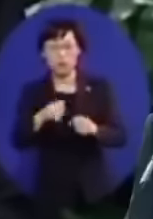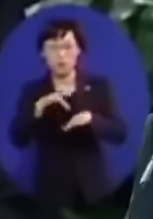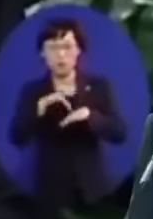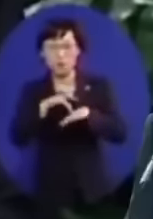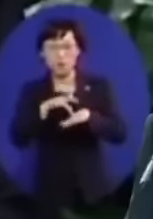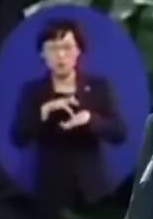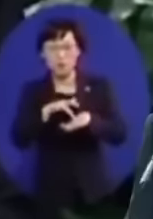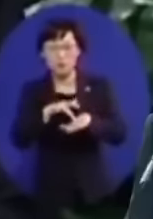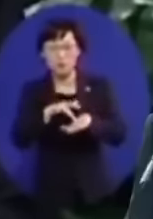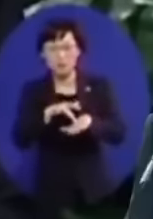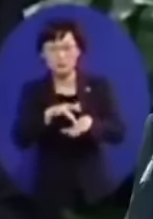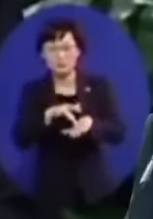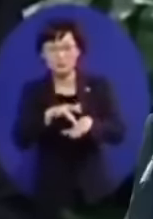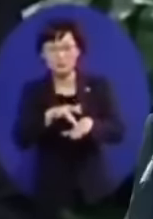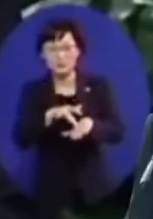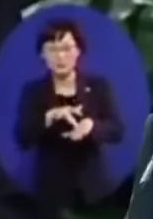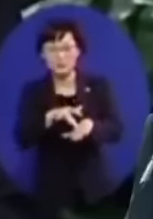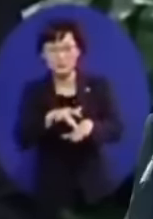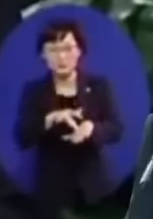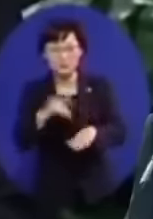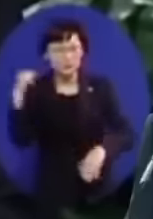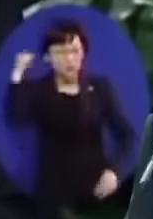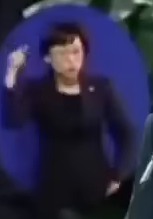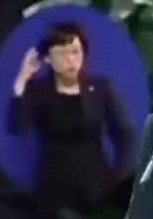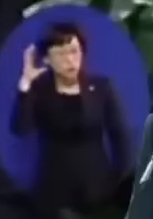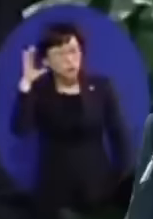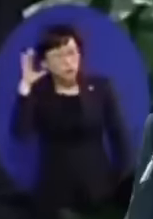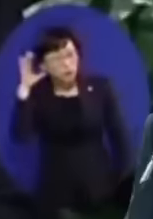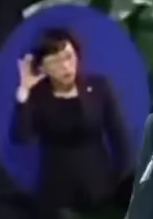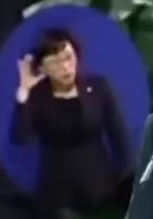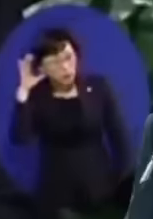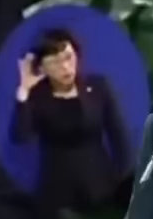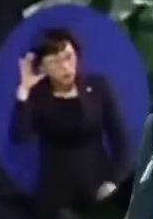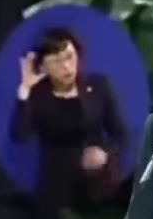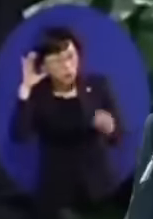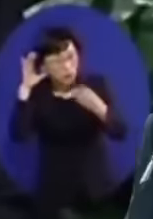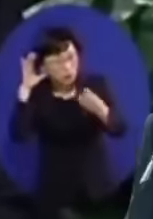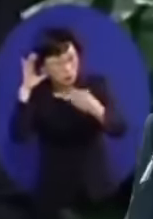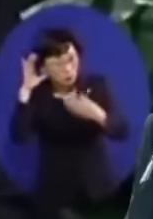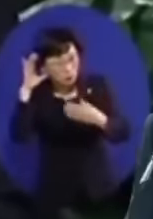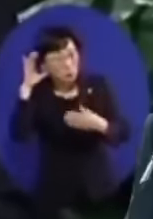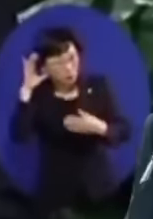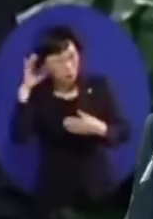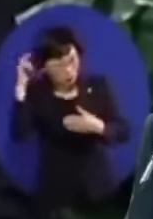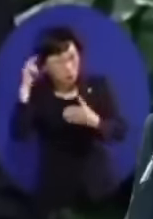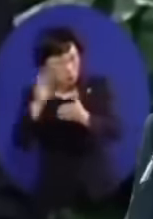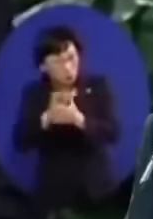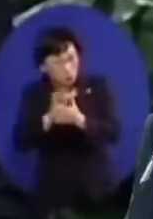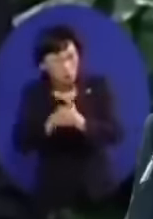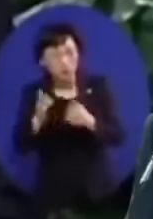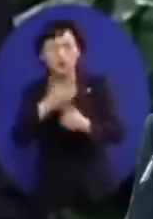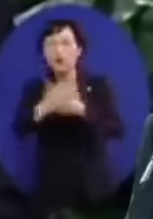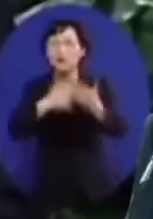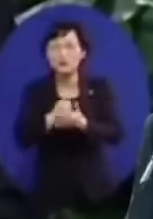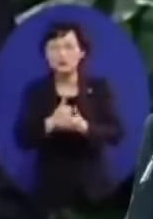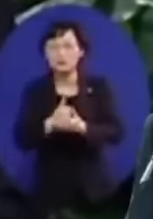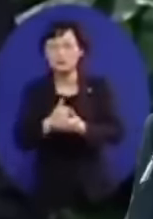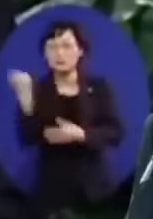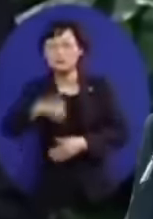마귀에게 귀를 기울이고 마귀의 말을 듣고 그의 짝짝꿍해서 하나님을 반역하고